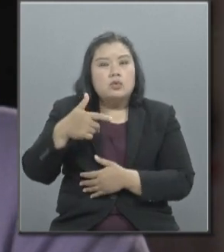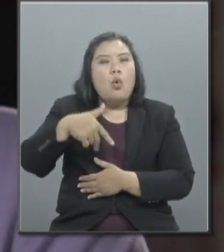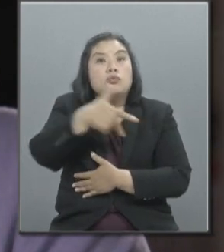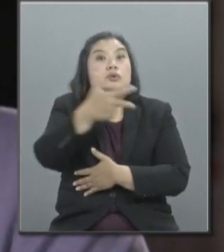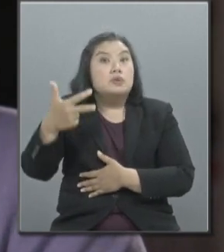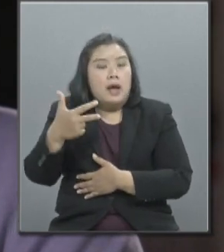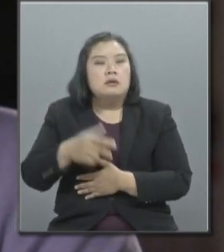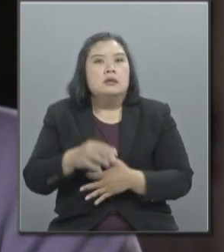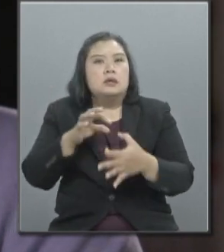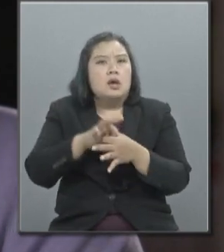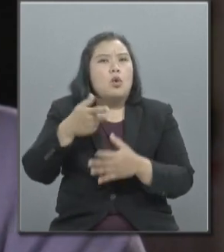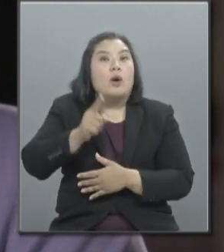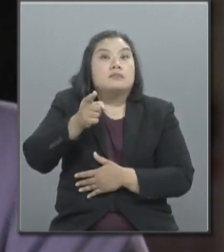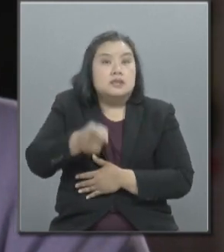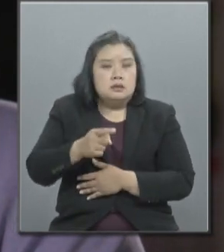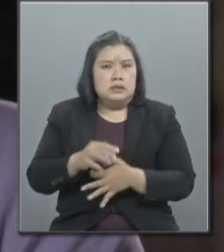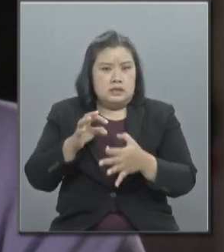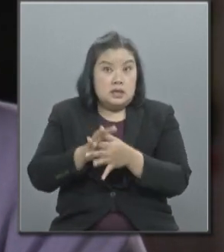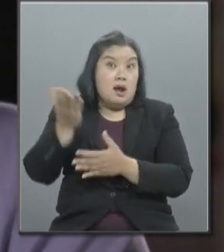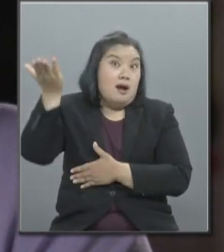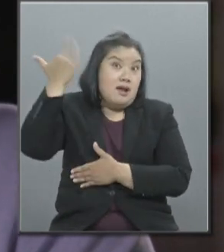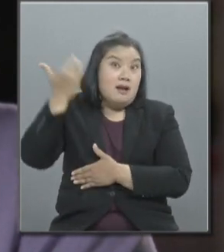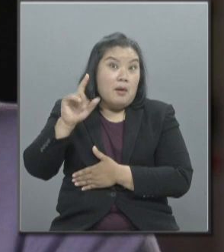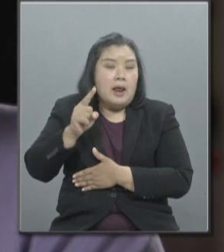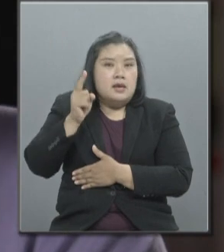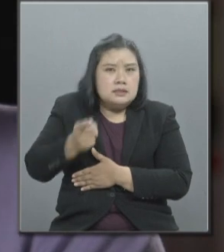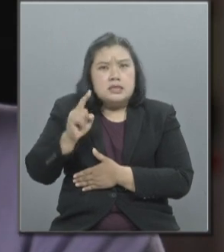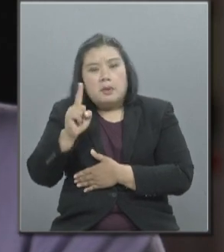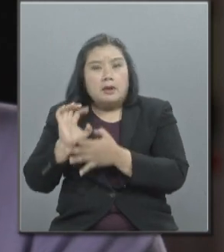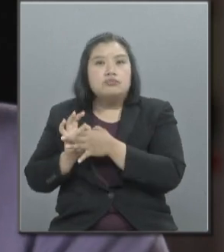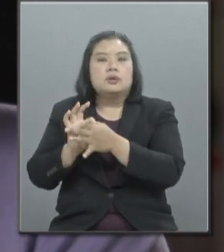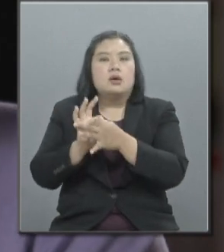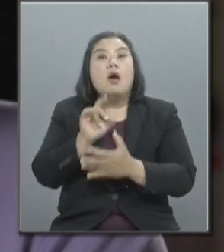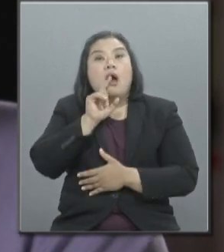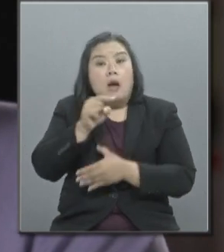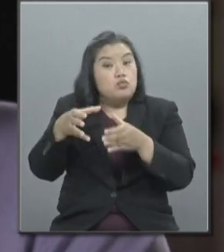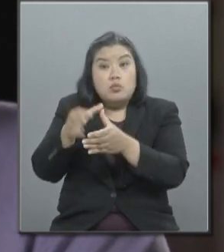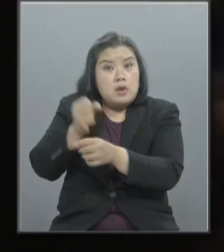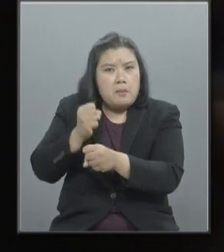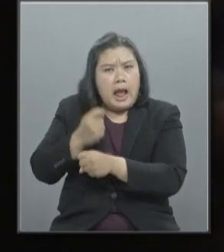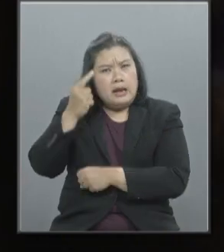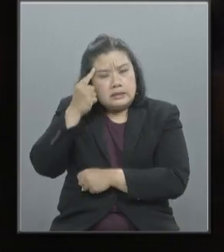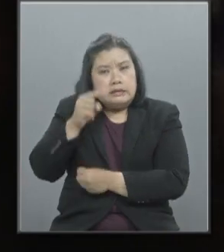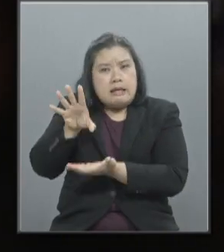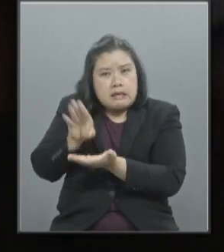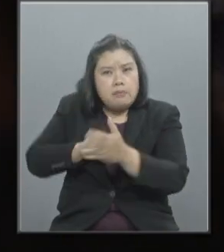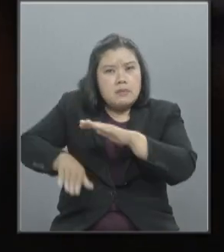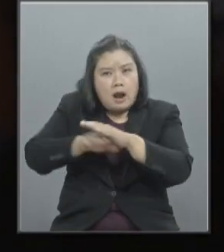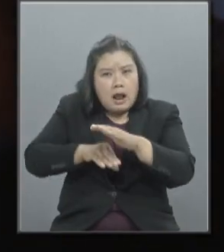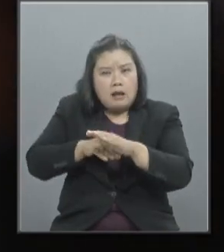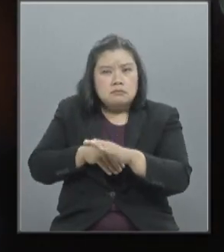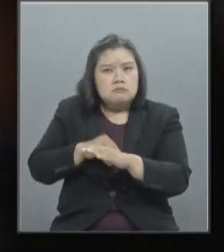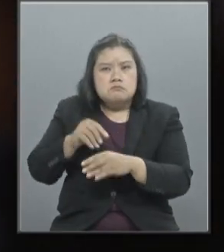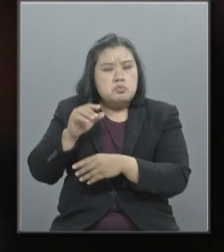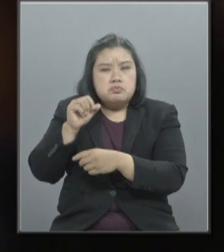วนใหญ่จะเป็นเรื่องราวที่ย้อนไปในอดีตนะคะอยากจะรู้ว่าทีมงานมีการสืบค้นข้อมูลกันยังไงบ้างคะ สิ่งที่ทีมงานพยายาม